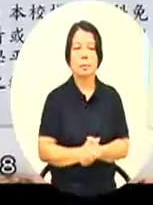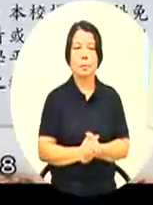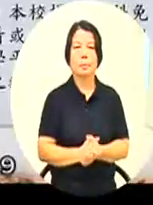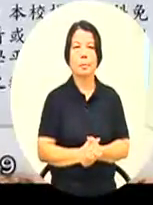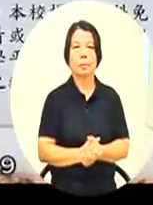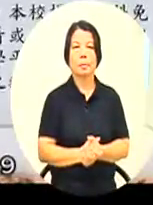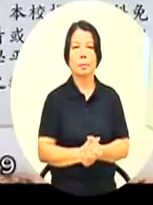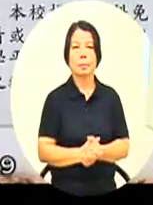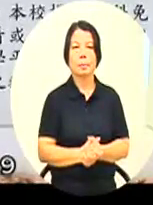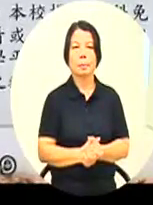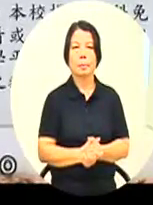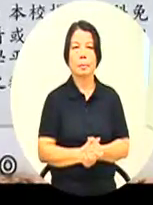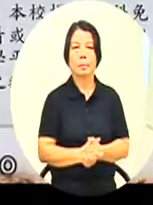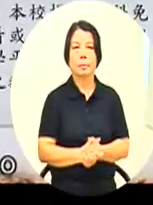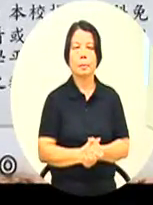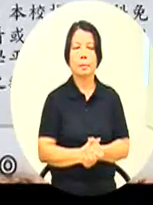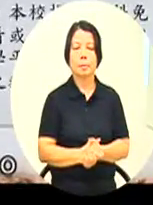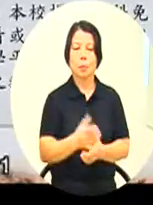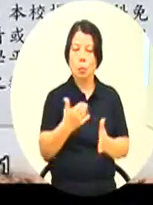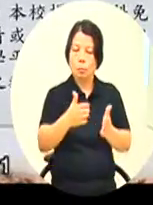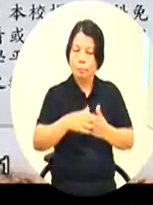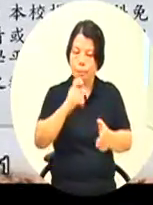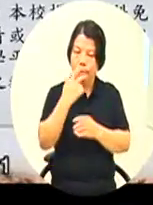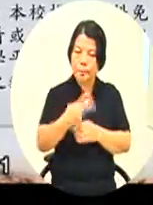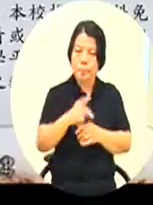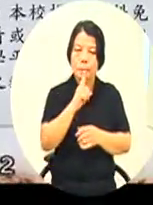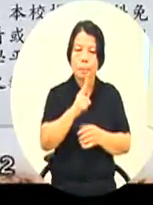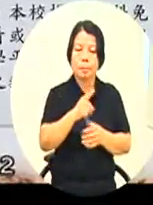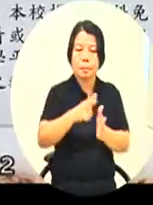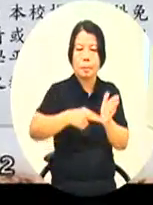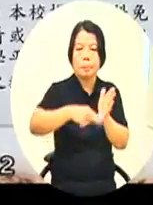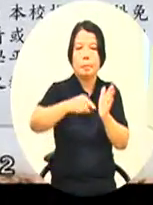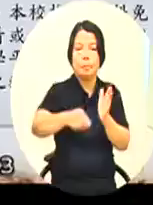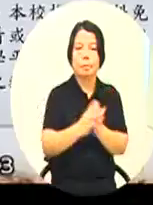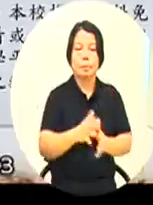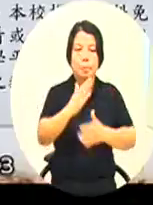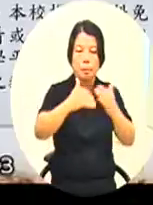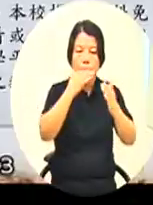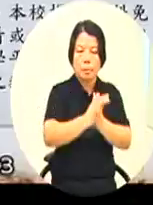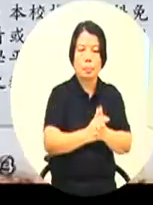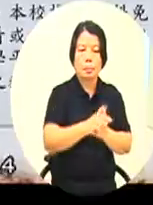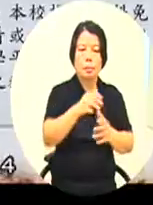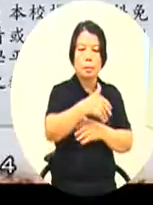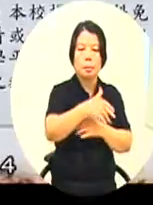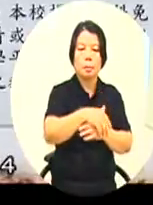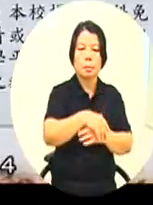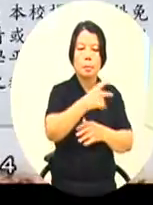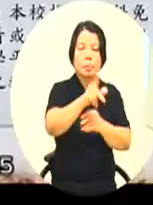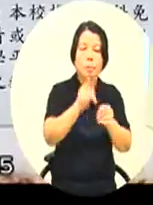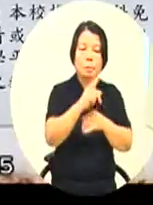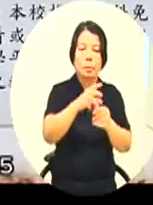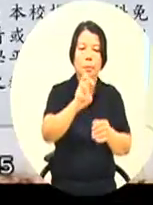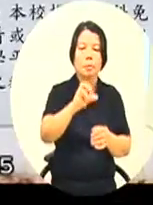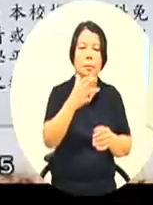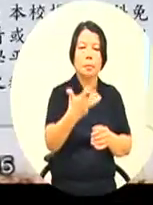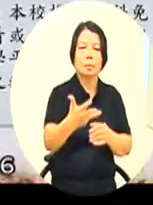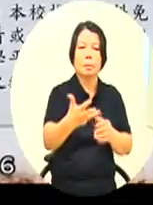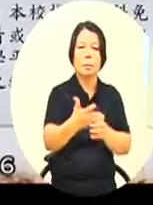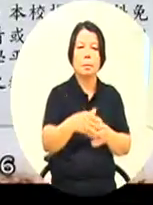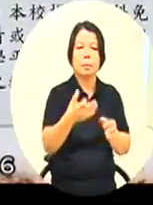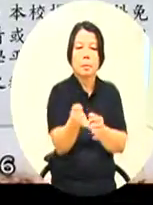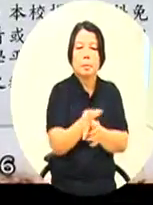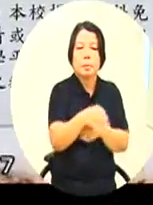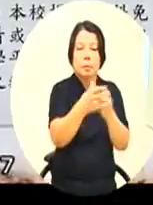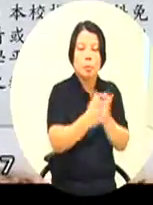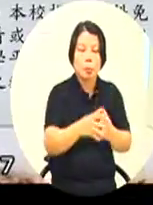个哈，我必须再强调说哈，我们现在的学校提供88科免费课程，只要是你可以连上